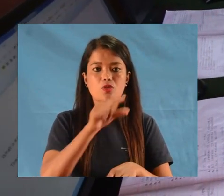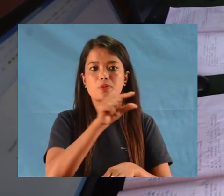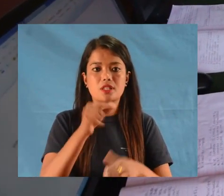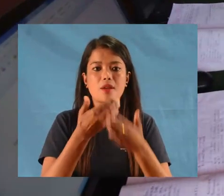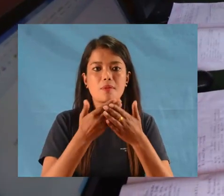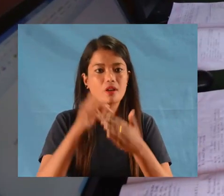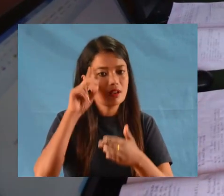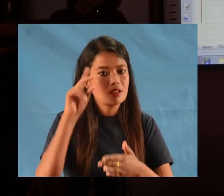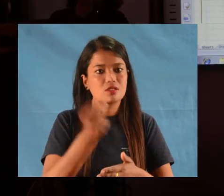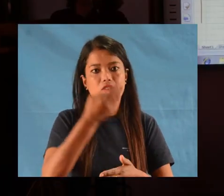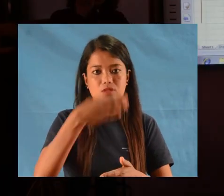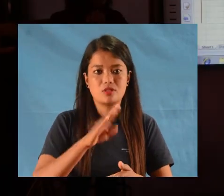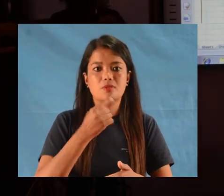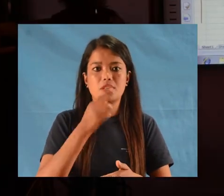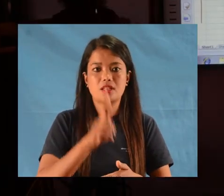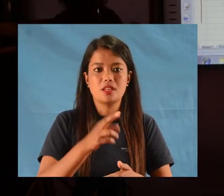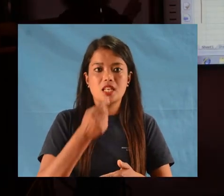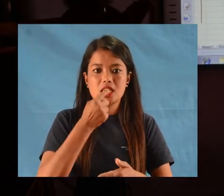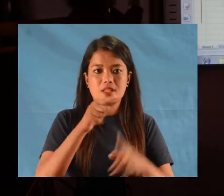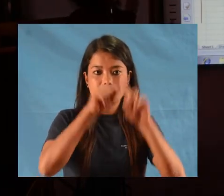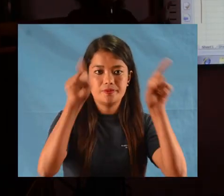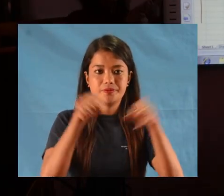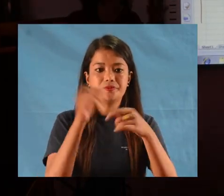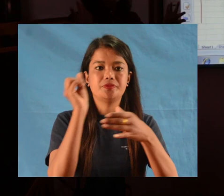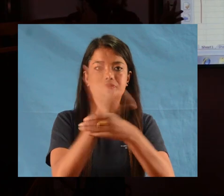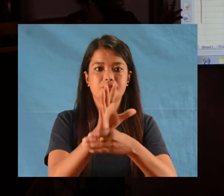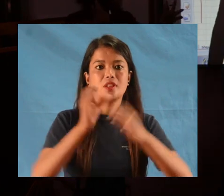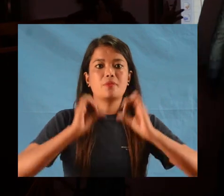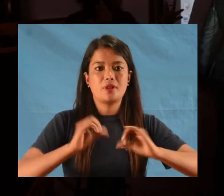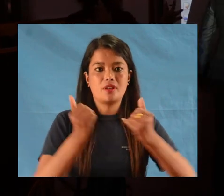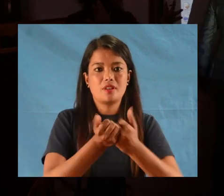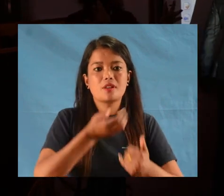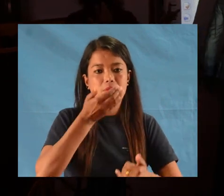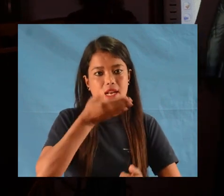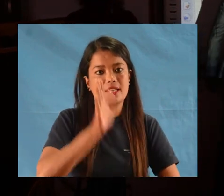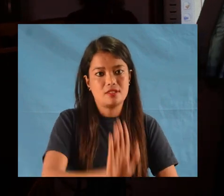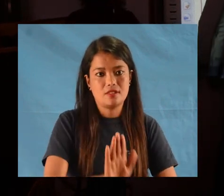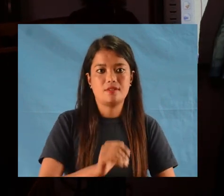पर्णा सहज होस्मानेर, इंटराक्टिव स्मार्ट बोर्ड को प्रयोक गरी अध्यापन गराईंचा